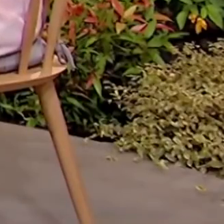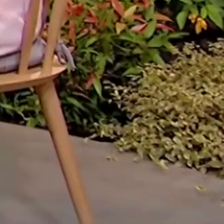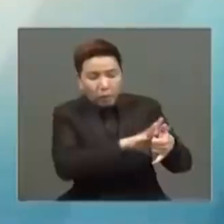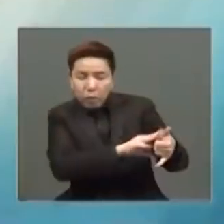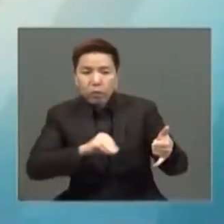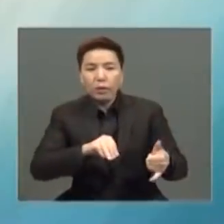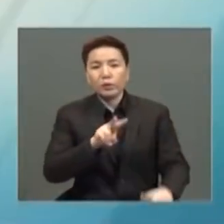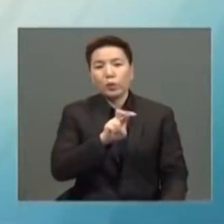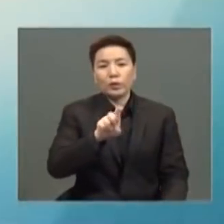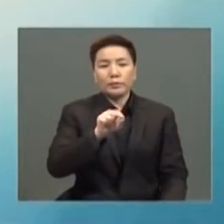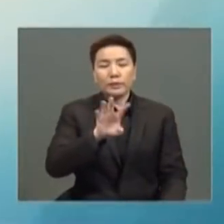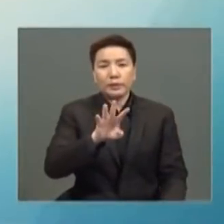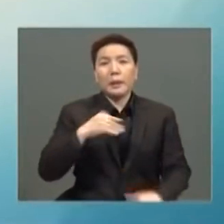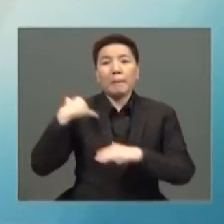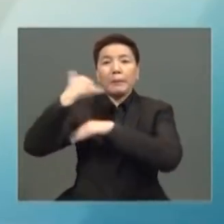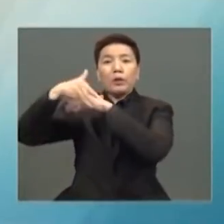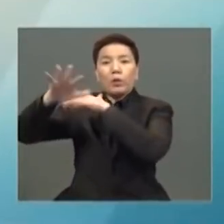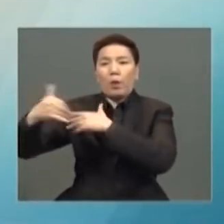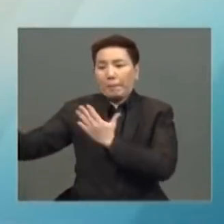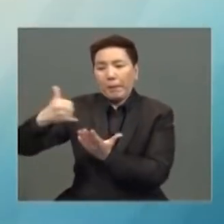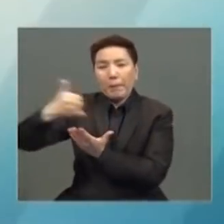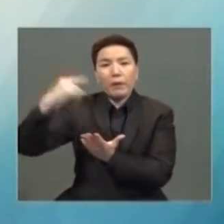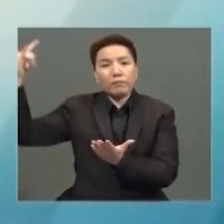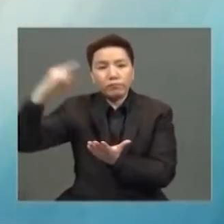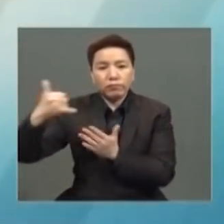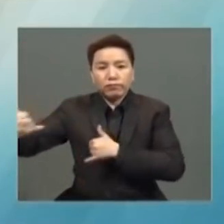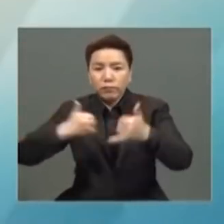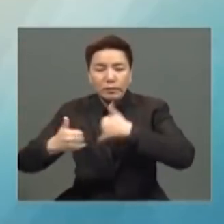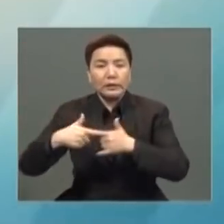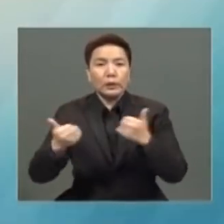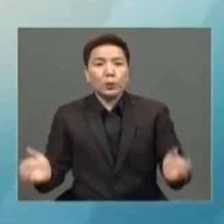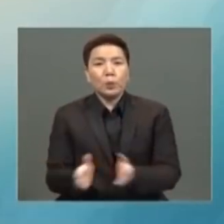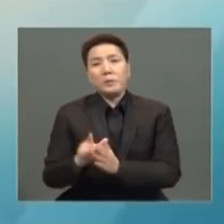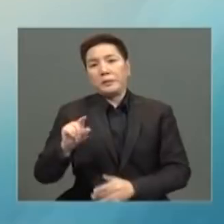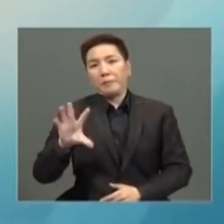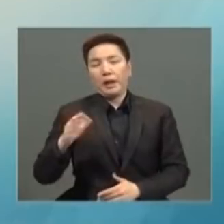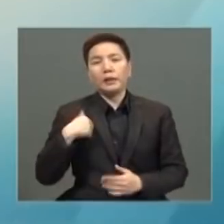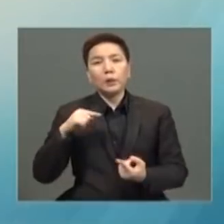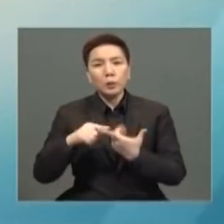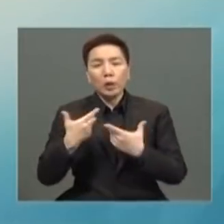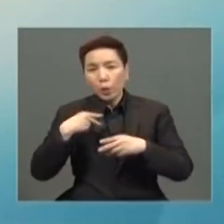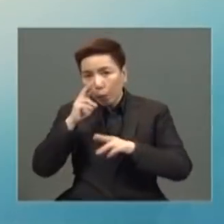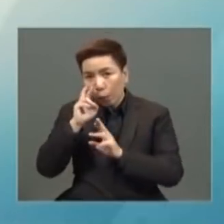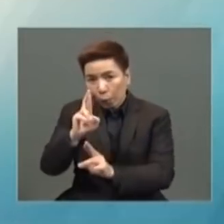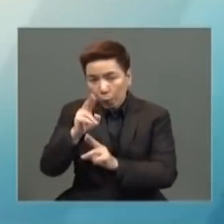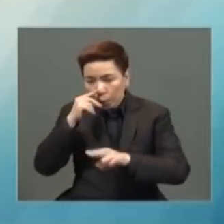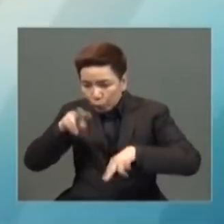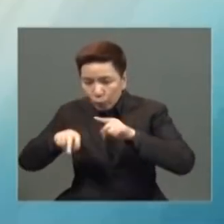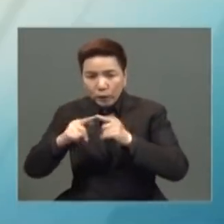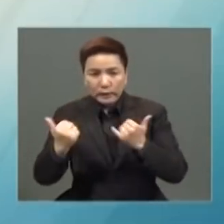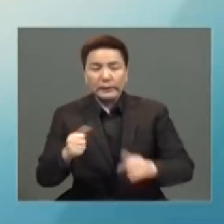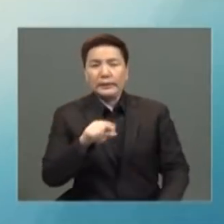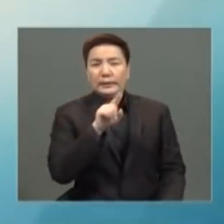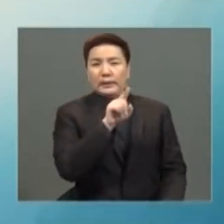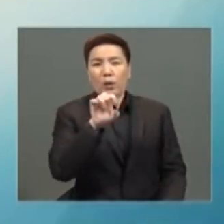เลขนิ่งๆนะคะอยู่ที่ 249รายค่ะอย่างที่เห็นนะคะก็แบ่งเป็นติดเชื้อในประเทศ224รายได้เจอทำได้แค่